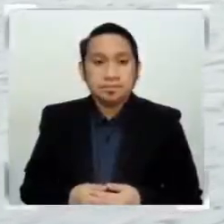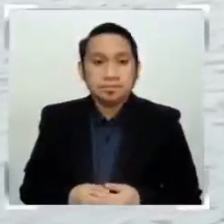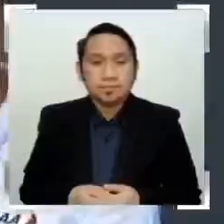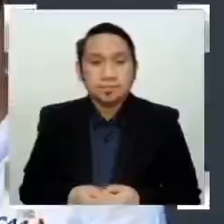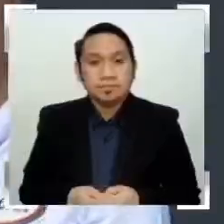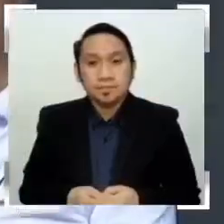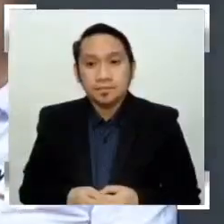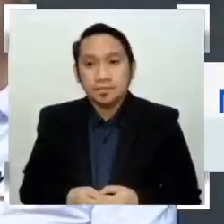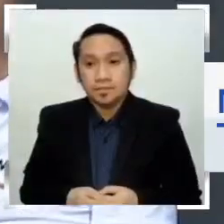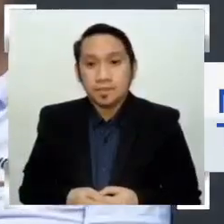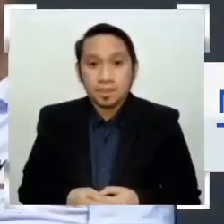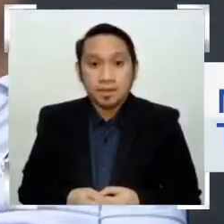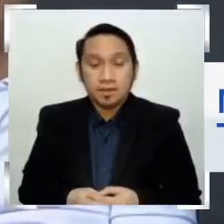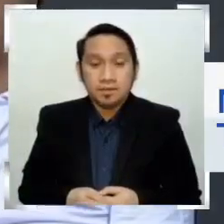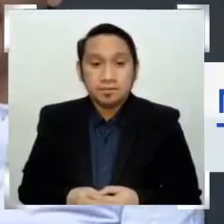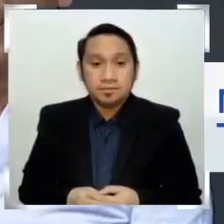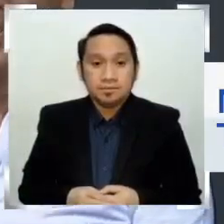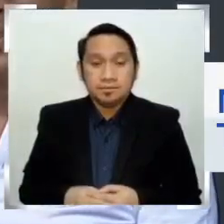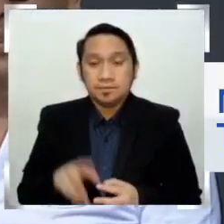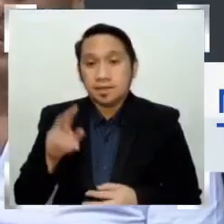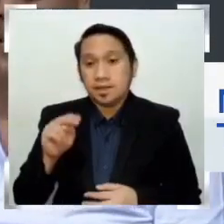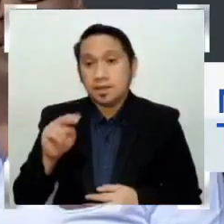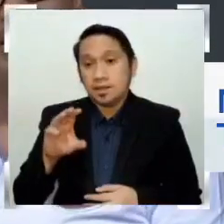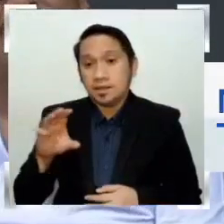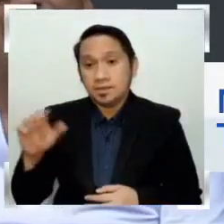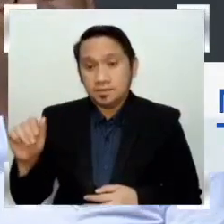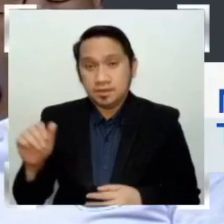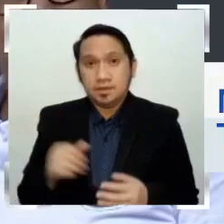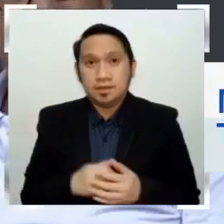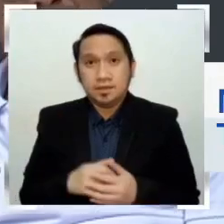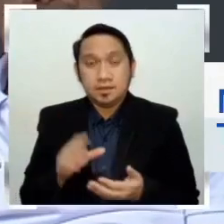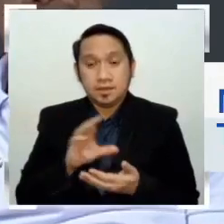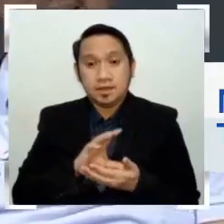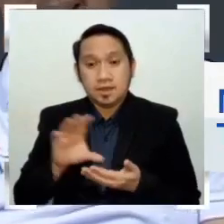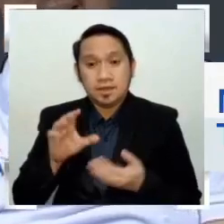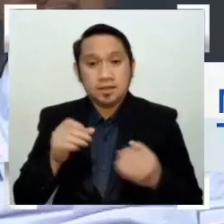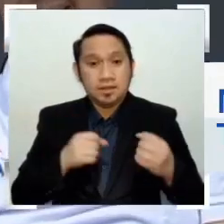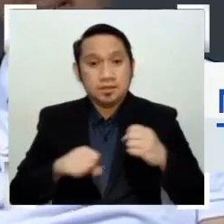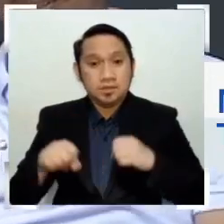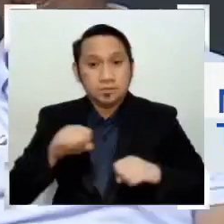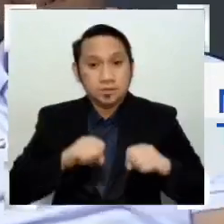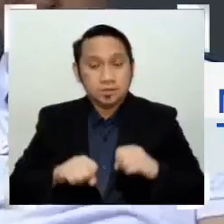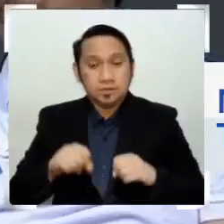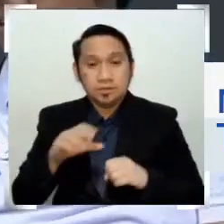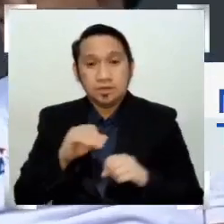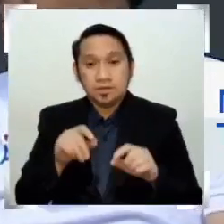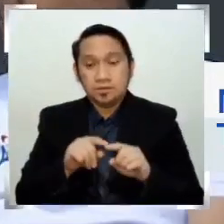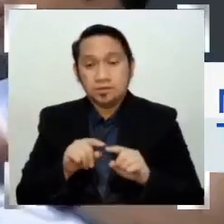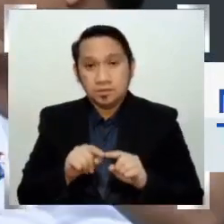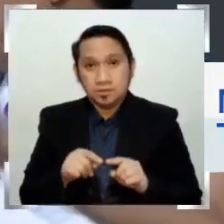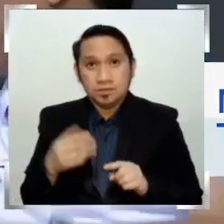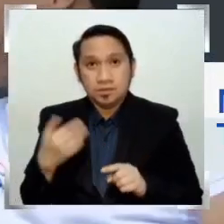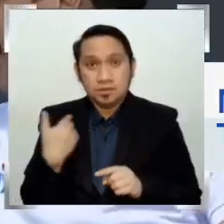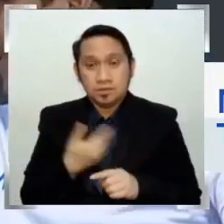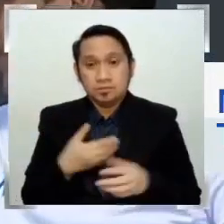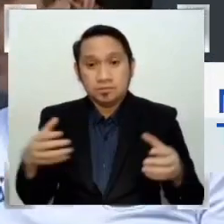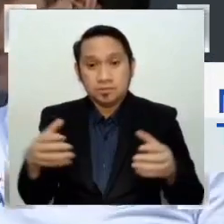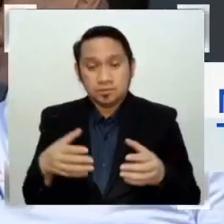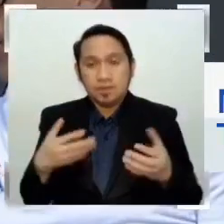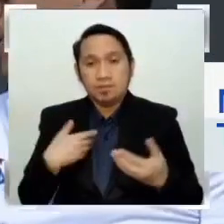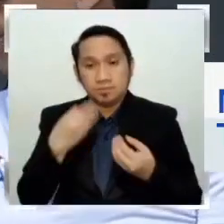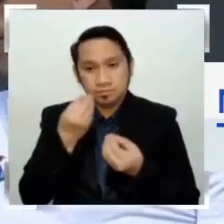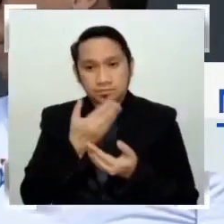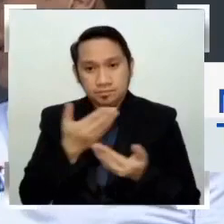In behalf of the NCAA Policy Board and the Management Committee, I hereby declare